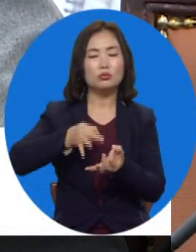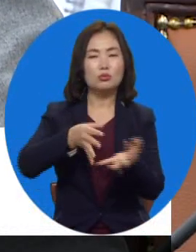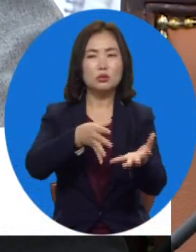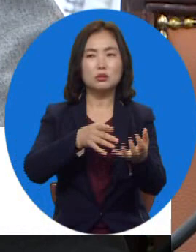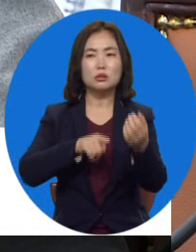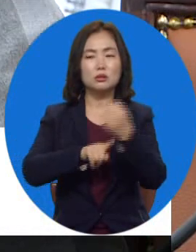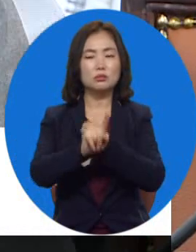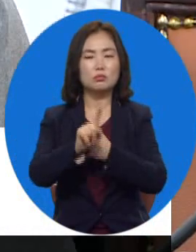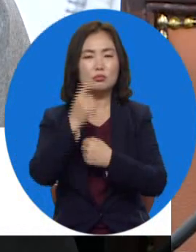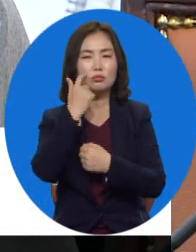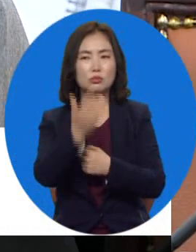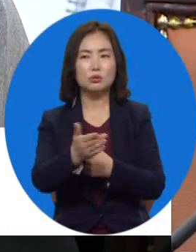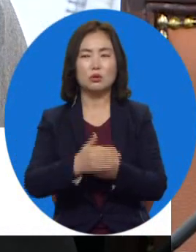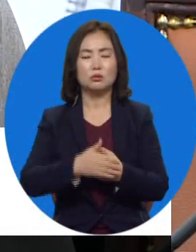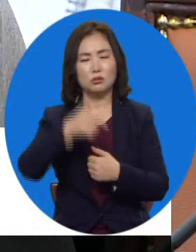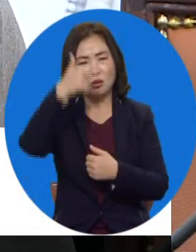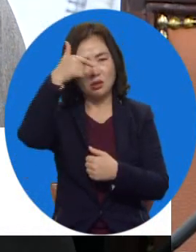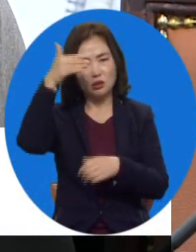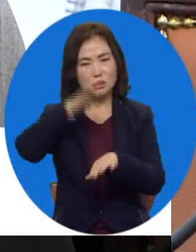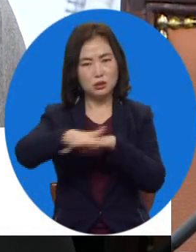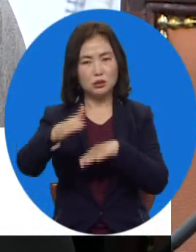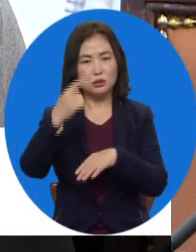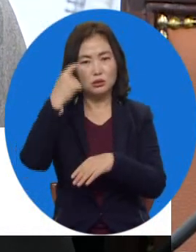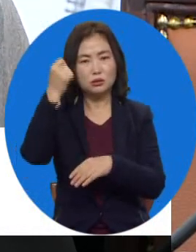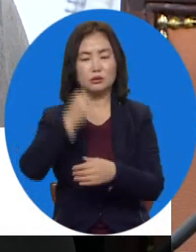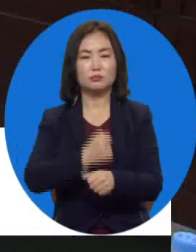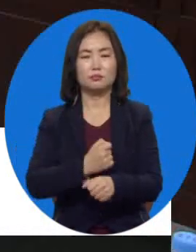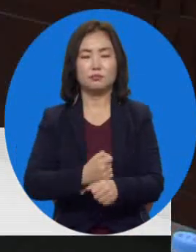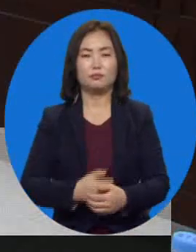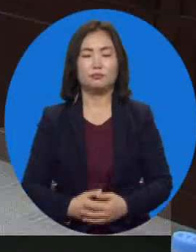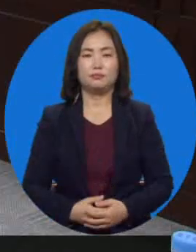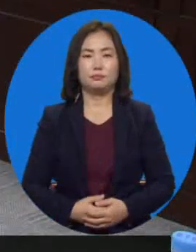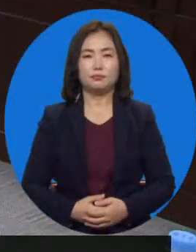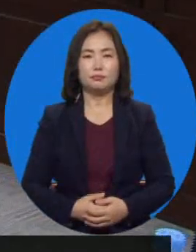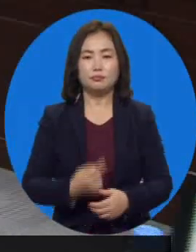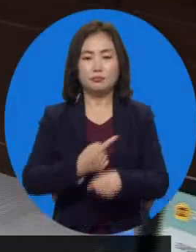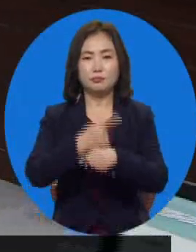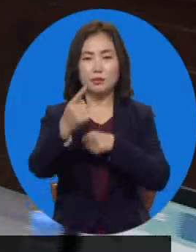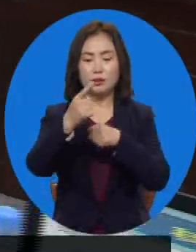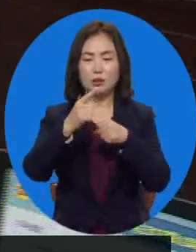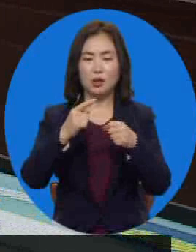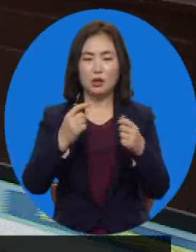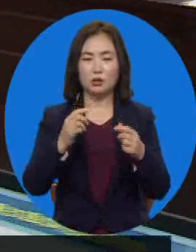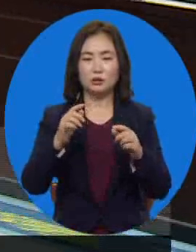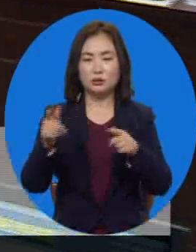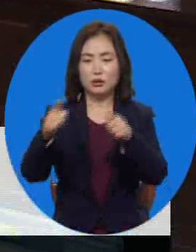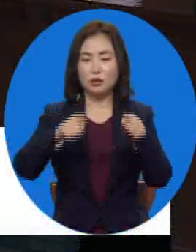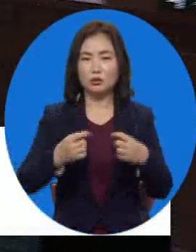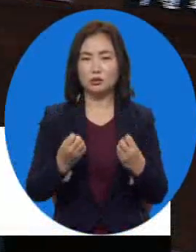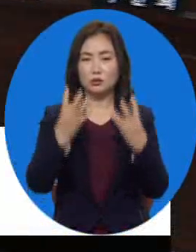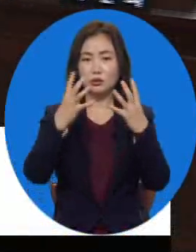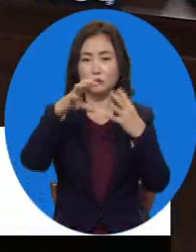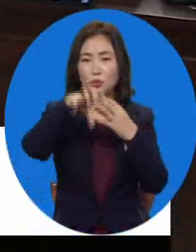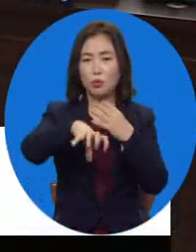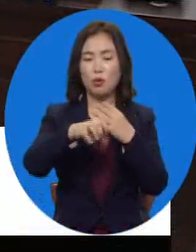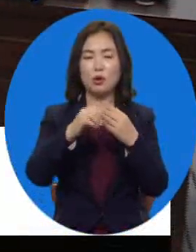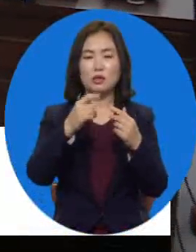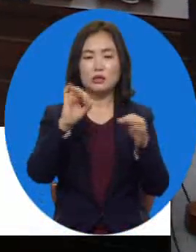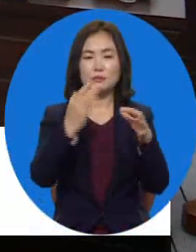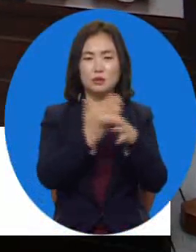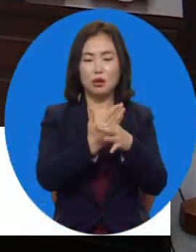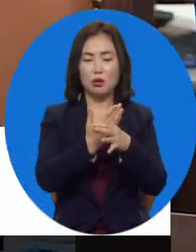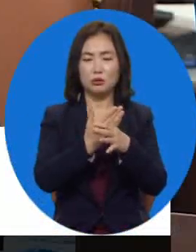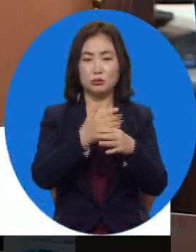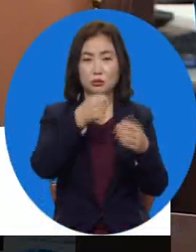하는 겁니다 너무 국회 라고 자한테 생각합니다 내년 도민체전 개최지가 김천으로 결정됐다 가